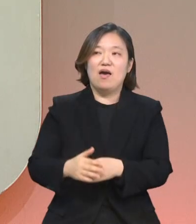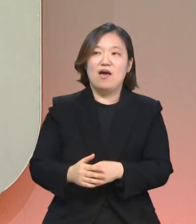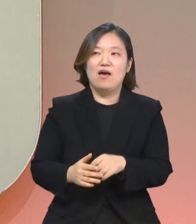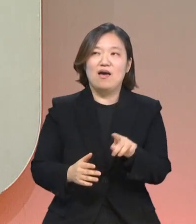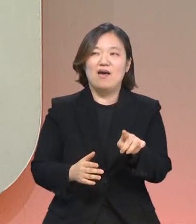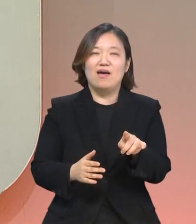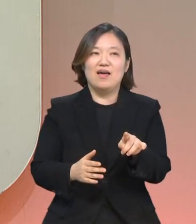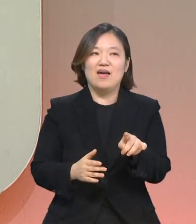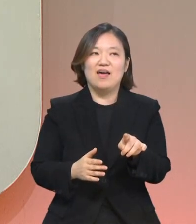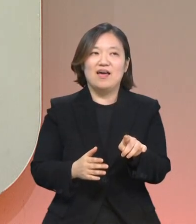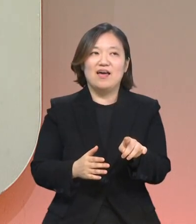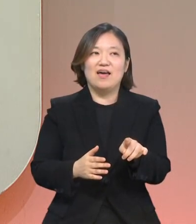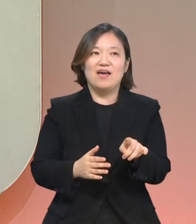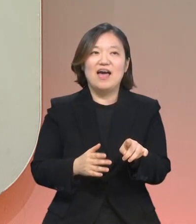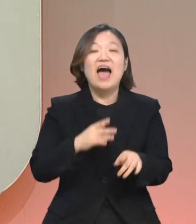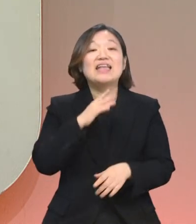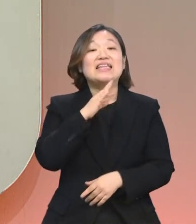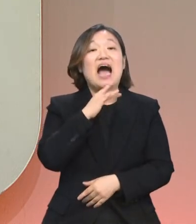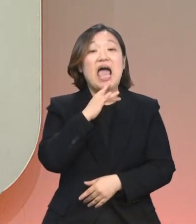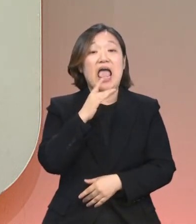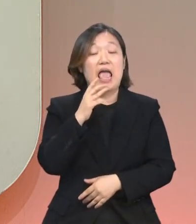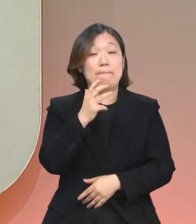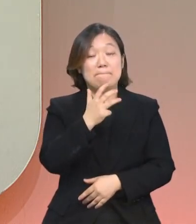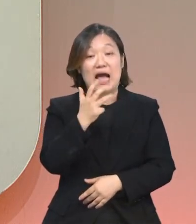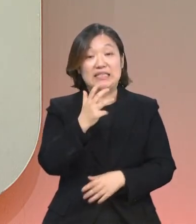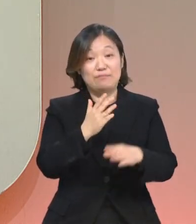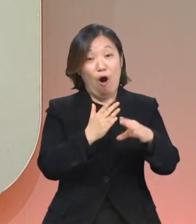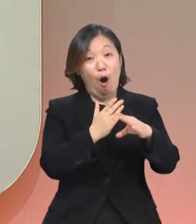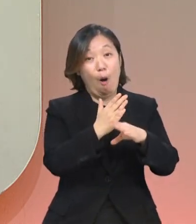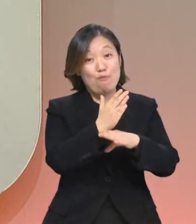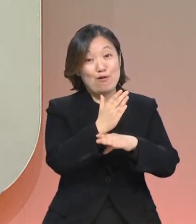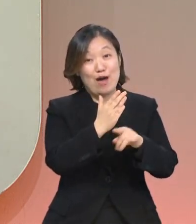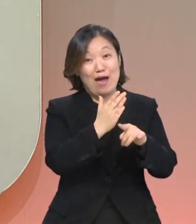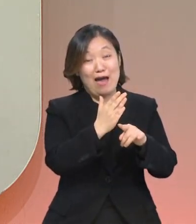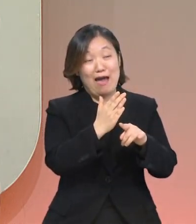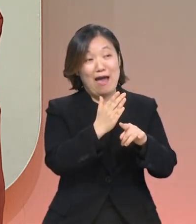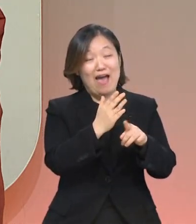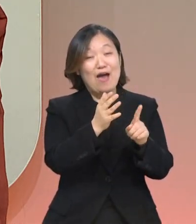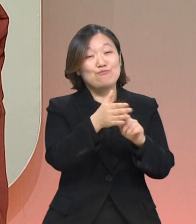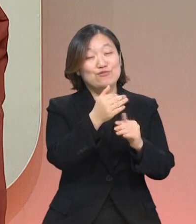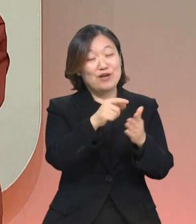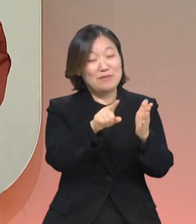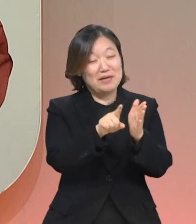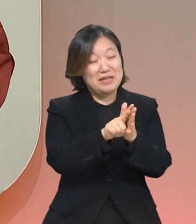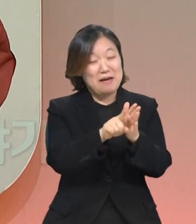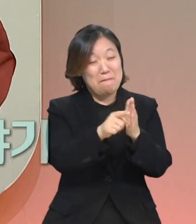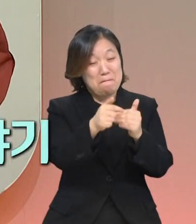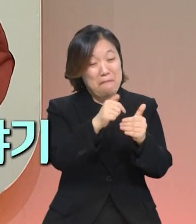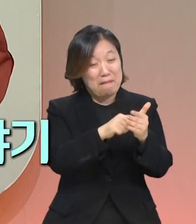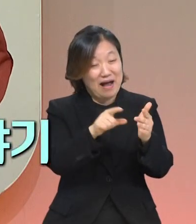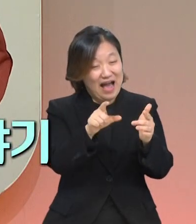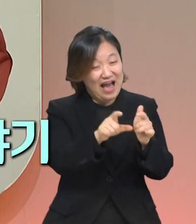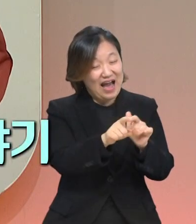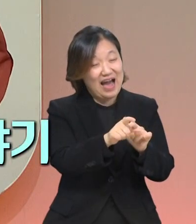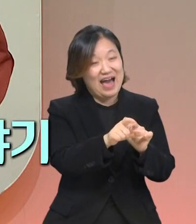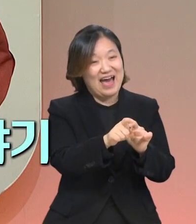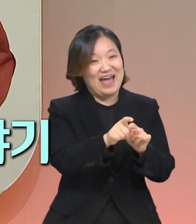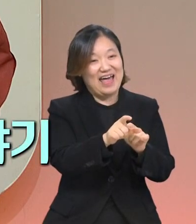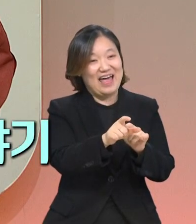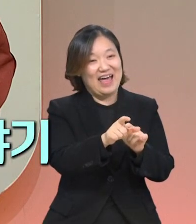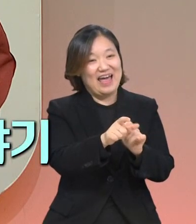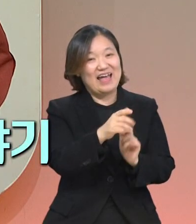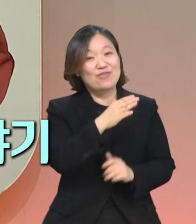연세가 8순위 넘으신 연세가 8순위 너무 신 불심이 깊은 노보살님이